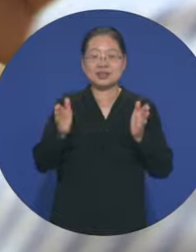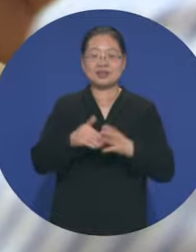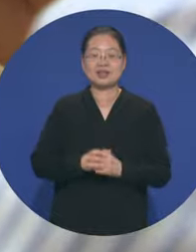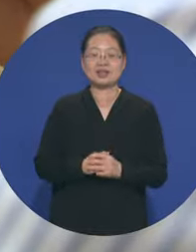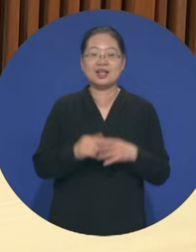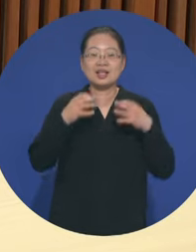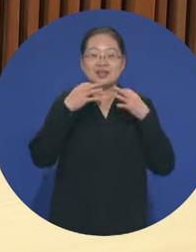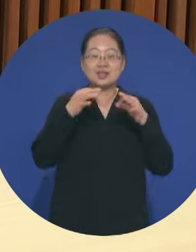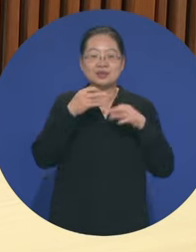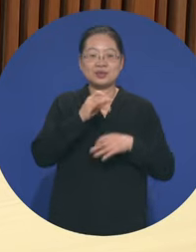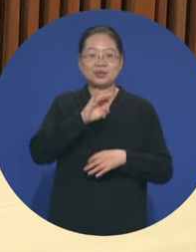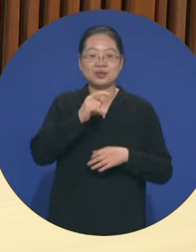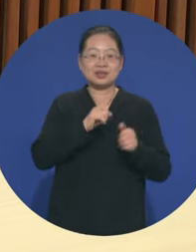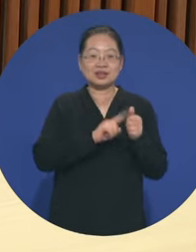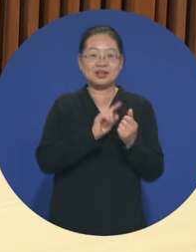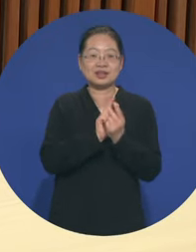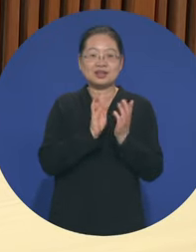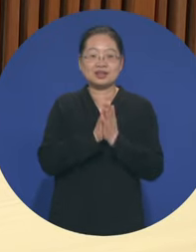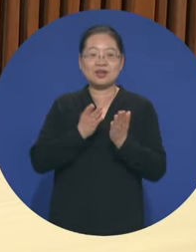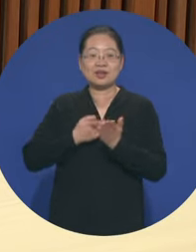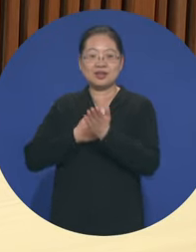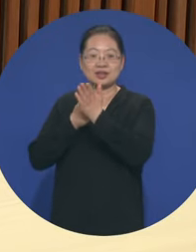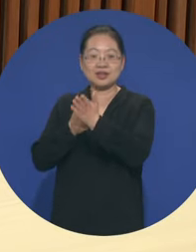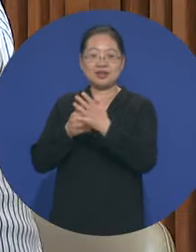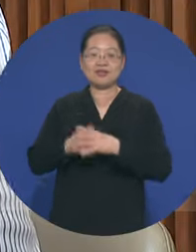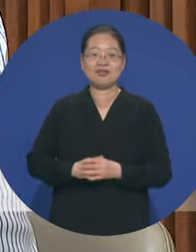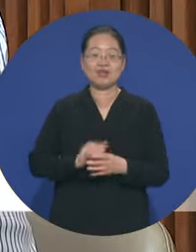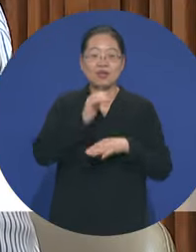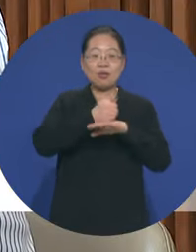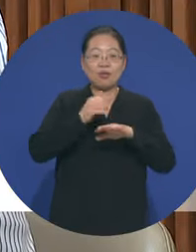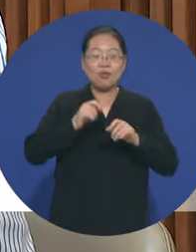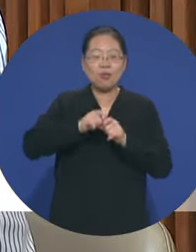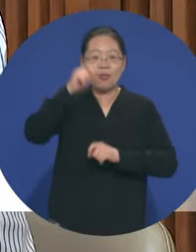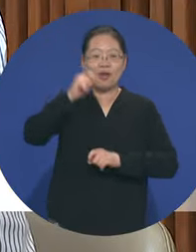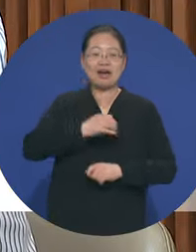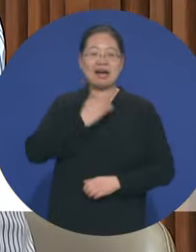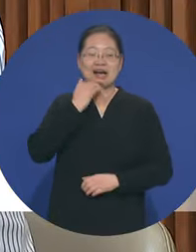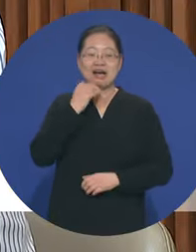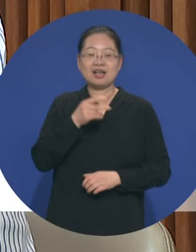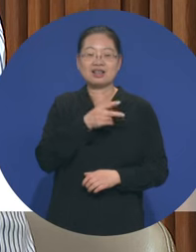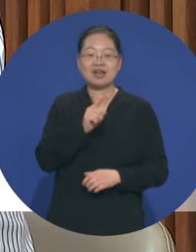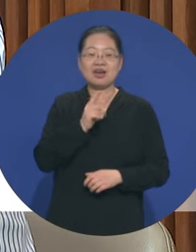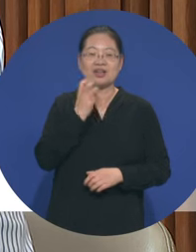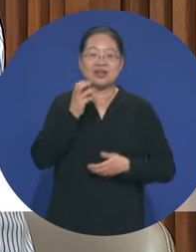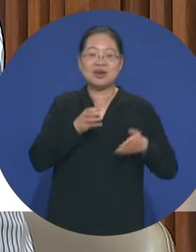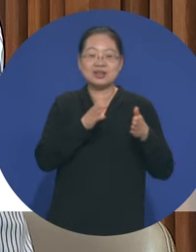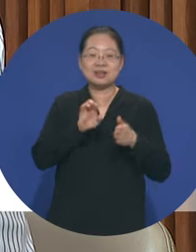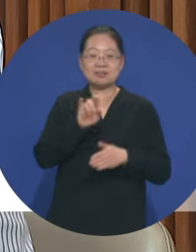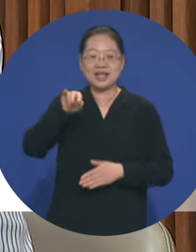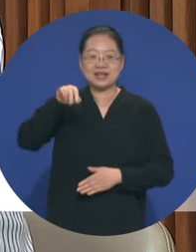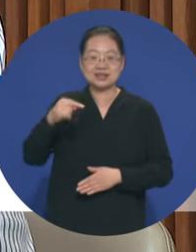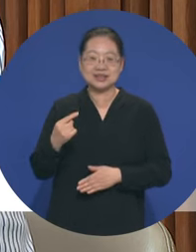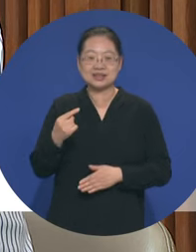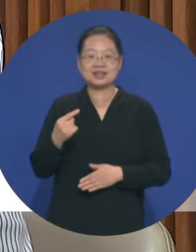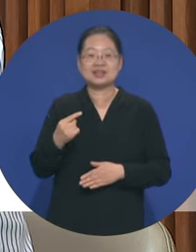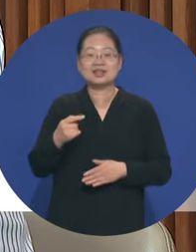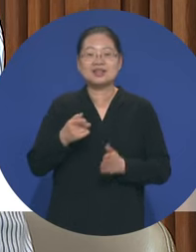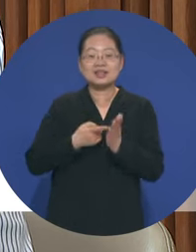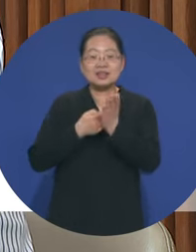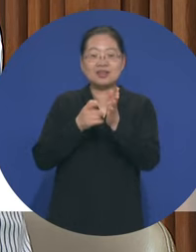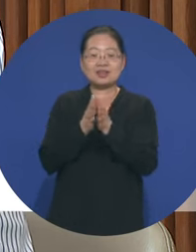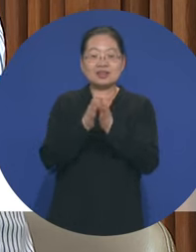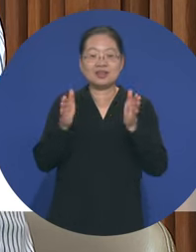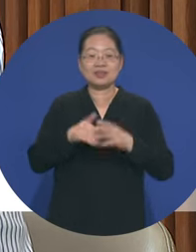시작됐습니다. 김동현 지사도 직접 신청했습니다. 예, 드디어 오래 기다렸던 더 경기 패스